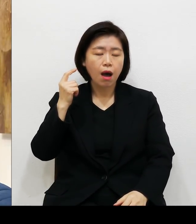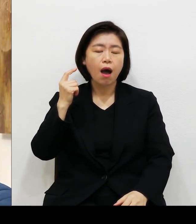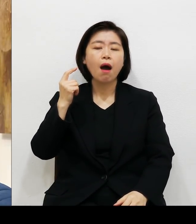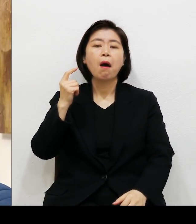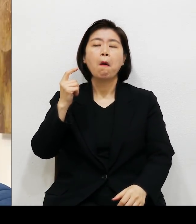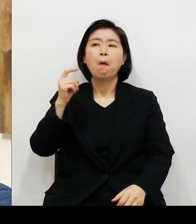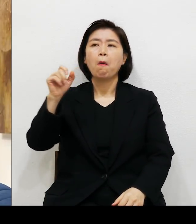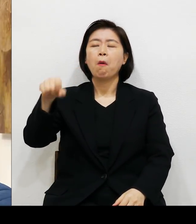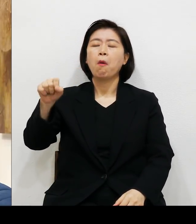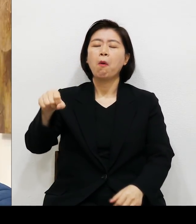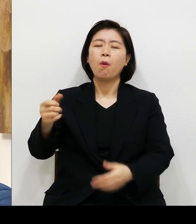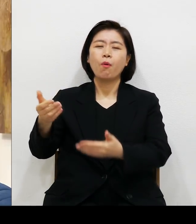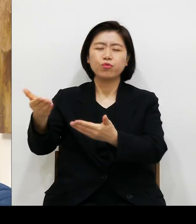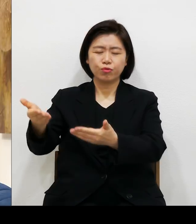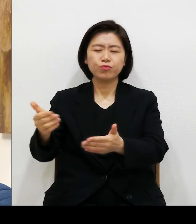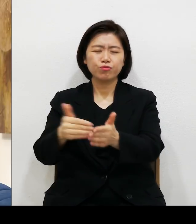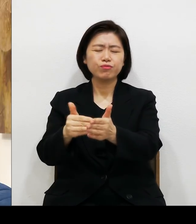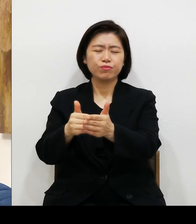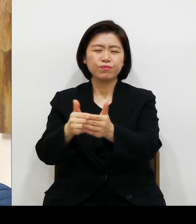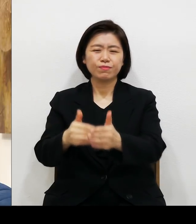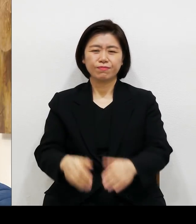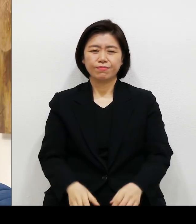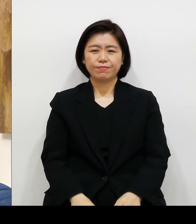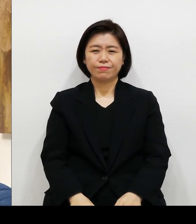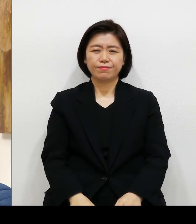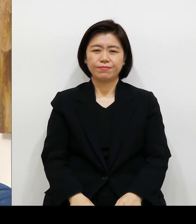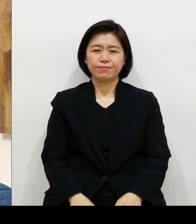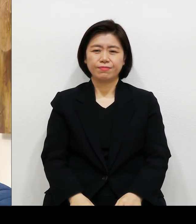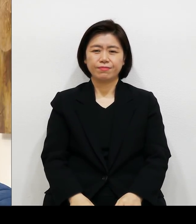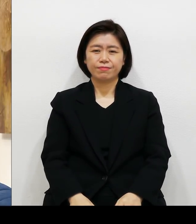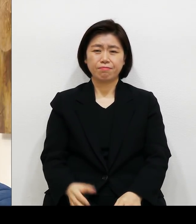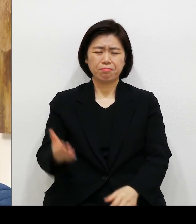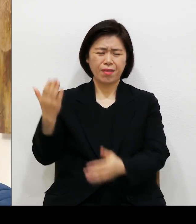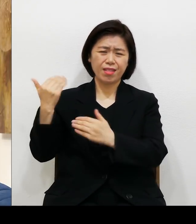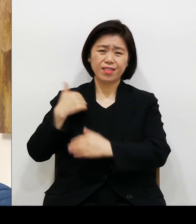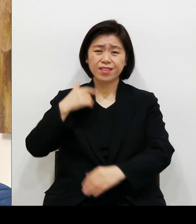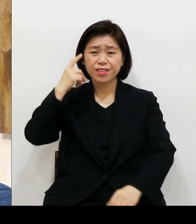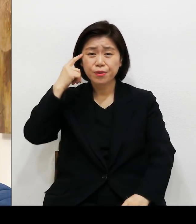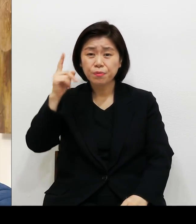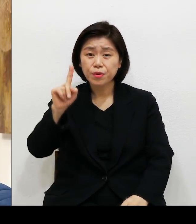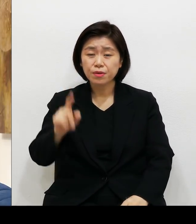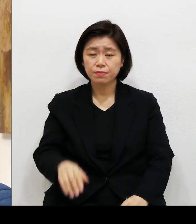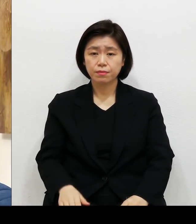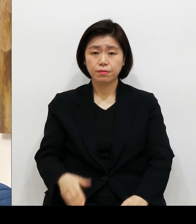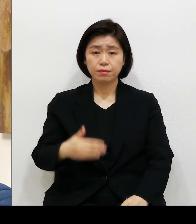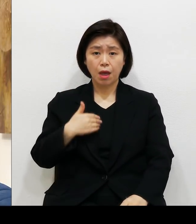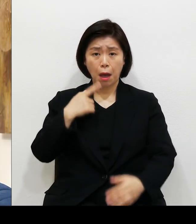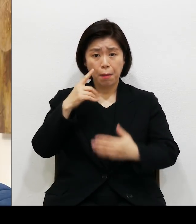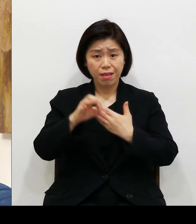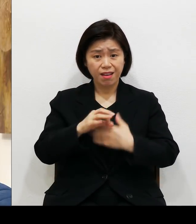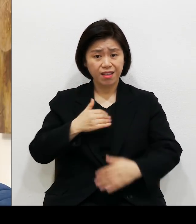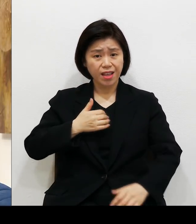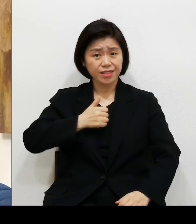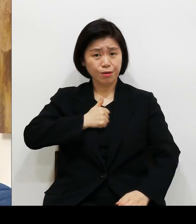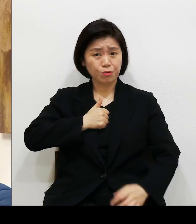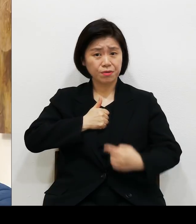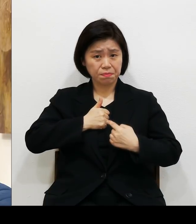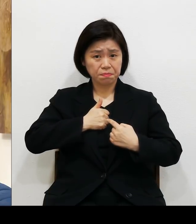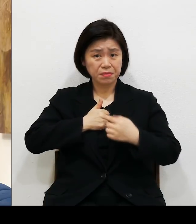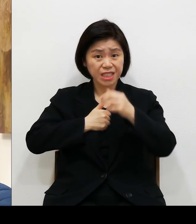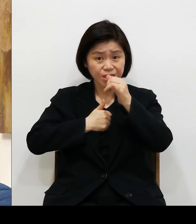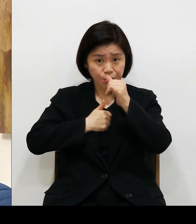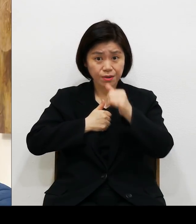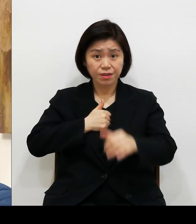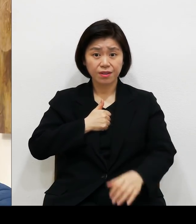그럼 할게요. 이미 나도 뭐 그때는 막 그런 생각까지 했었거든요. 이제 만약에 자존심이라는 게